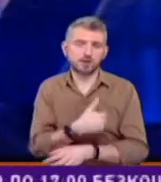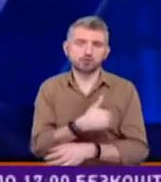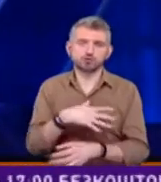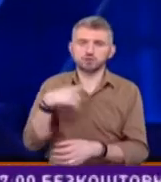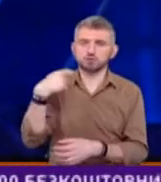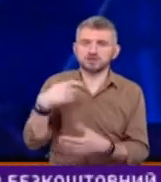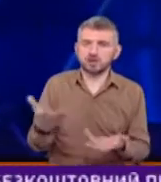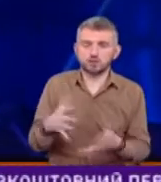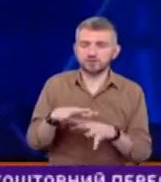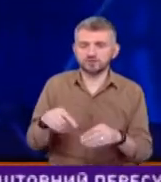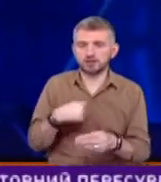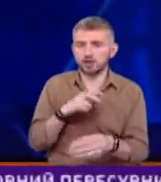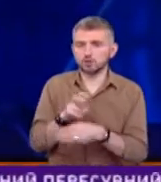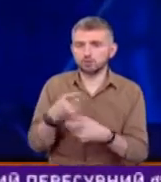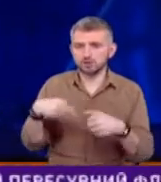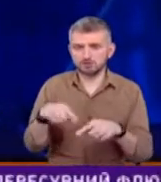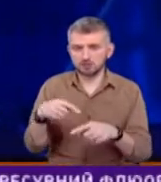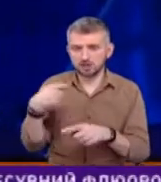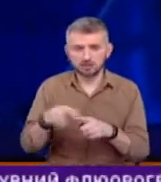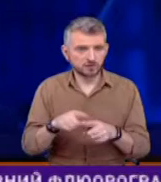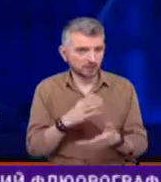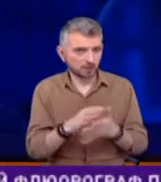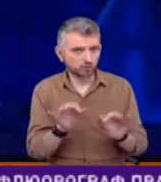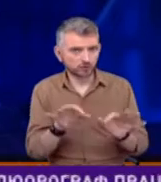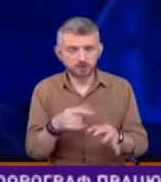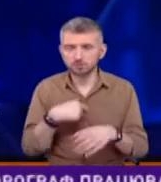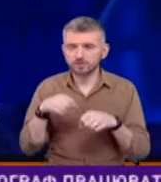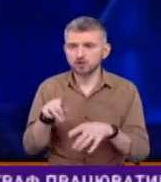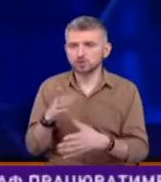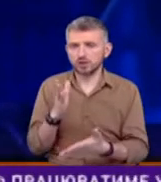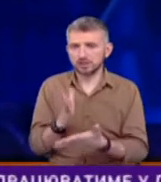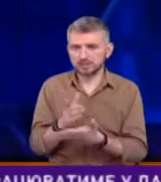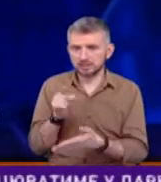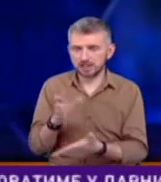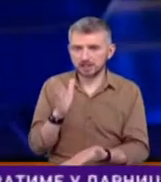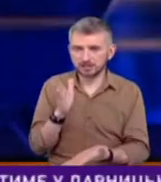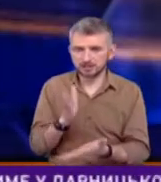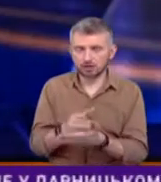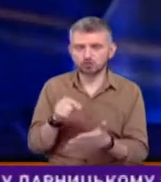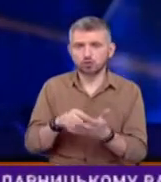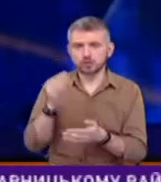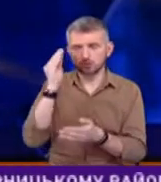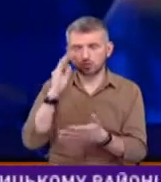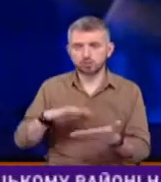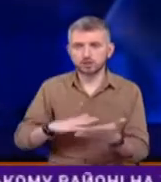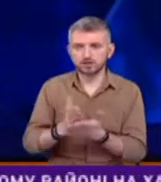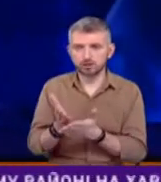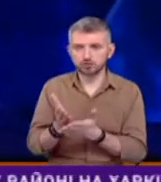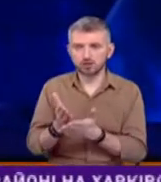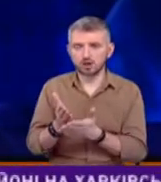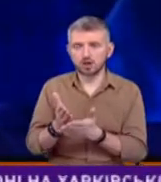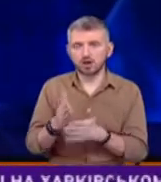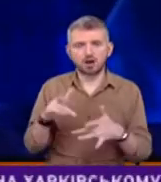бути президентом, все, я йду в президенти. І ми вирішили, що це є якраз з точки зору політичної,